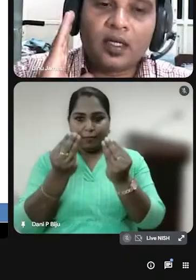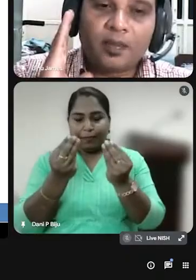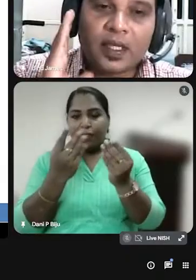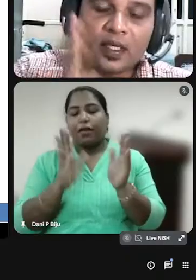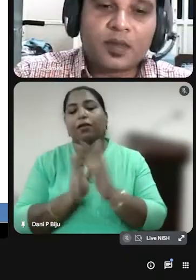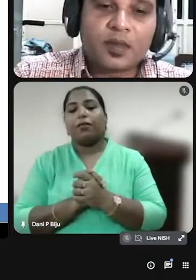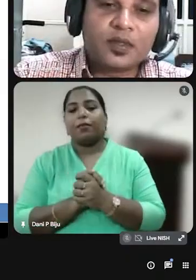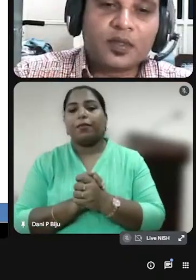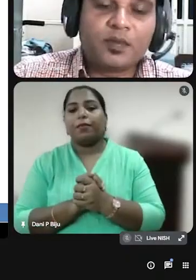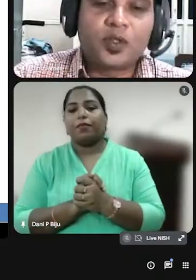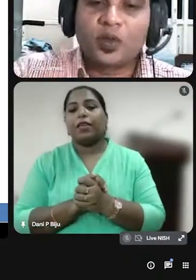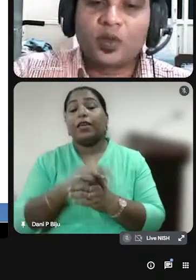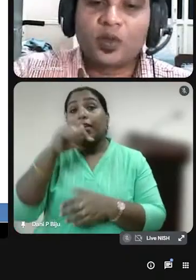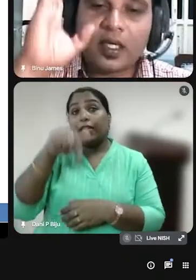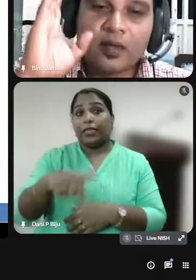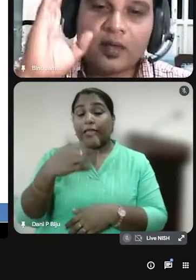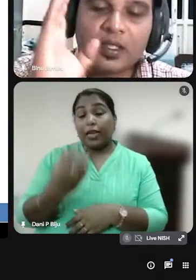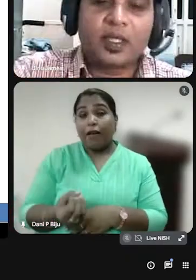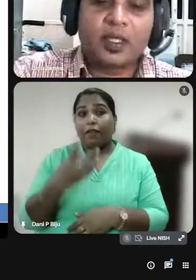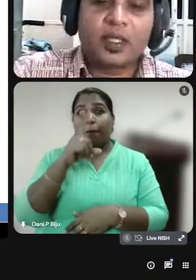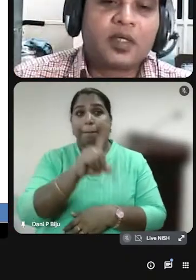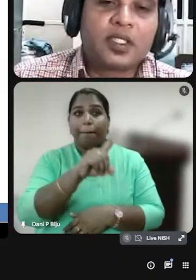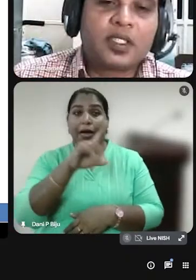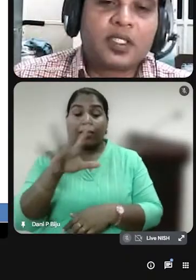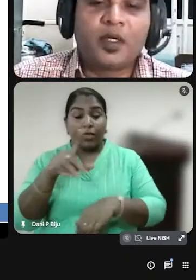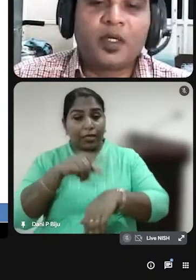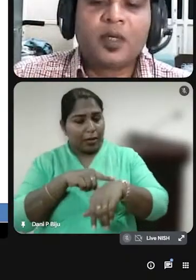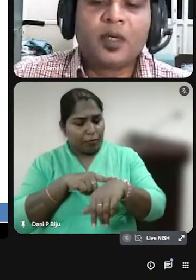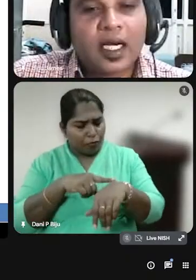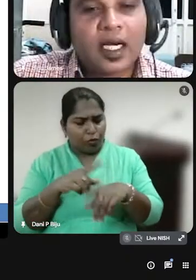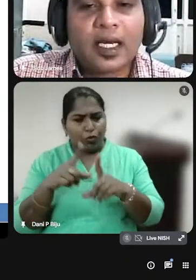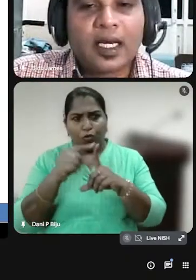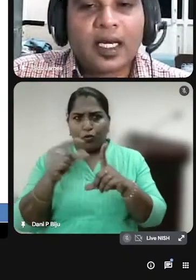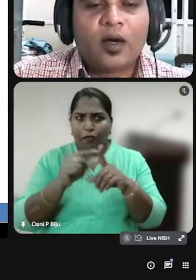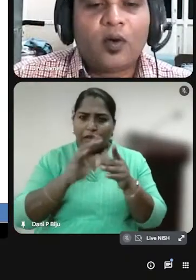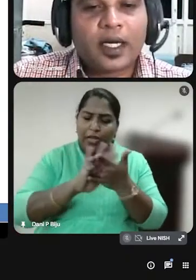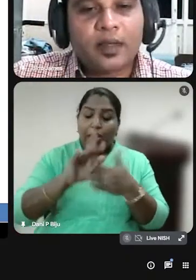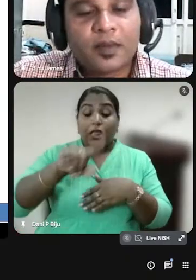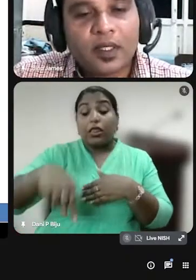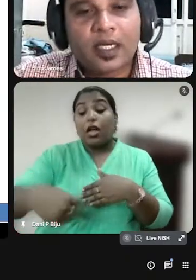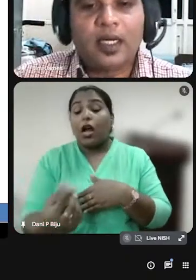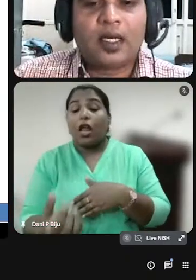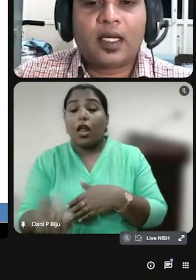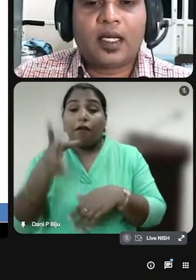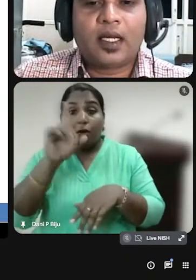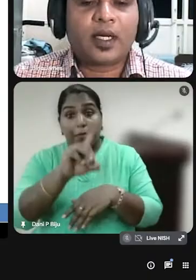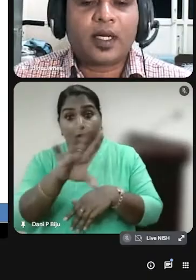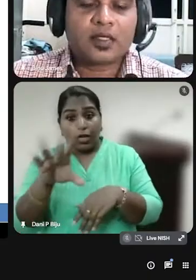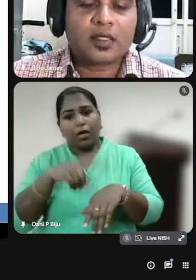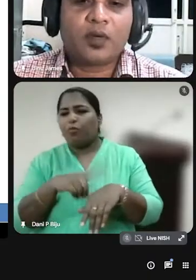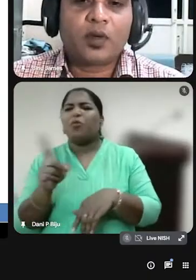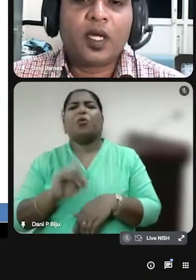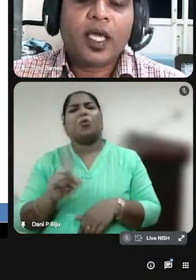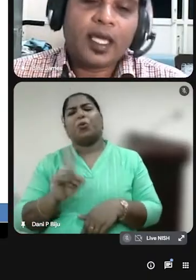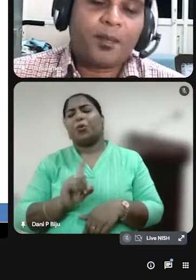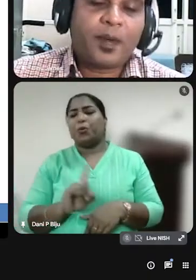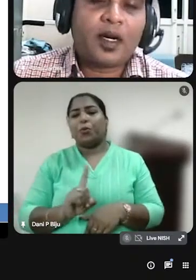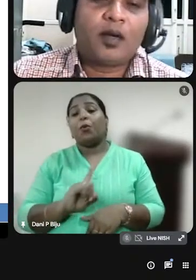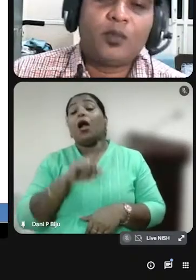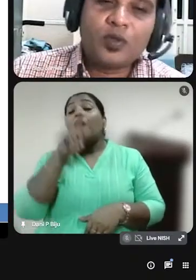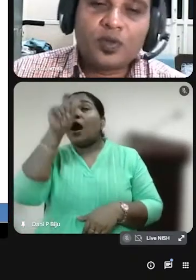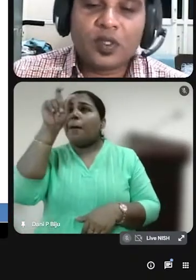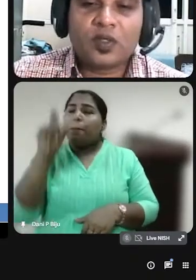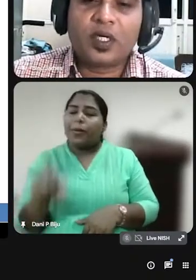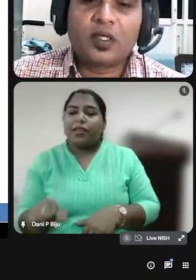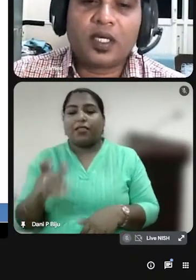ഞാൻ 15 പ്രാവശ്യം ചെയ്യിപ്പിച്ചു, നാളെ രാവിലെ ഞാൻ 15 തവണ ചെയ്യിപ്പിക്കും, അങ്ങനെയല്ല. കാര്യം നിങ്ങൾക്ക് എല്ലാം അറിയാമല്ലോ, പാർക്കിൻസൺസ് വരുമ്പോൾ